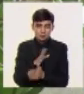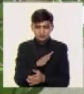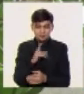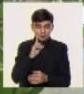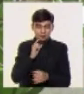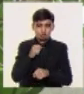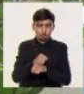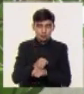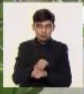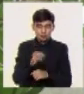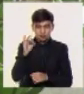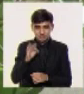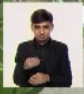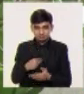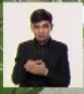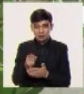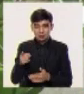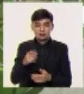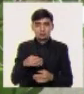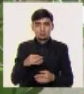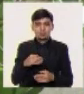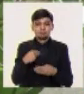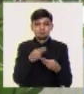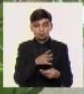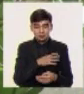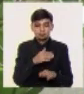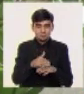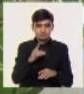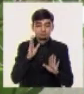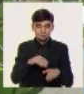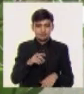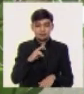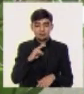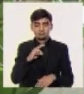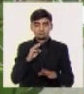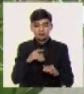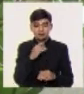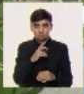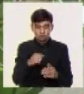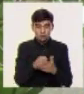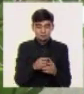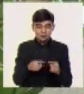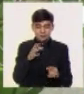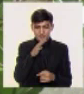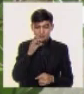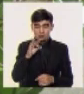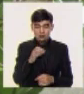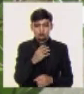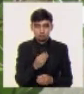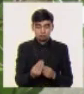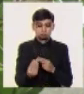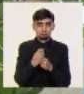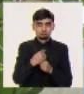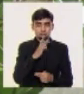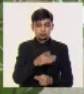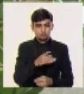об отсрочке на проценты. Он и дал отсрочку, а потом сказал, ты вот за эту отсрочку мне должна еще, например,